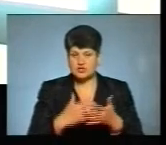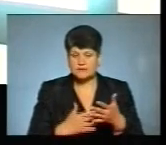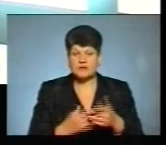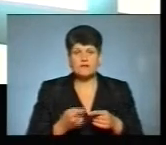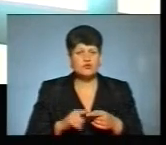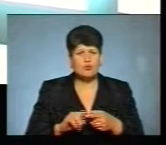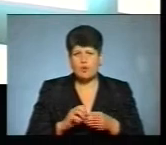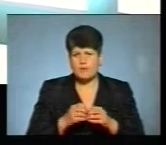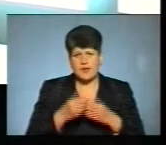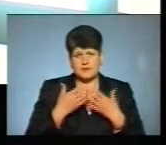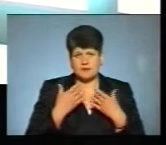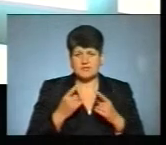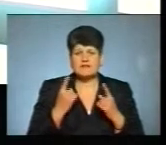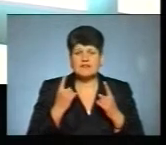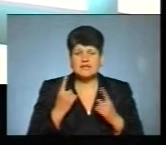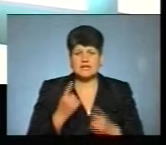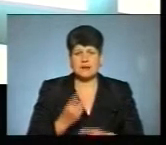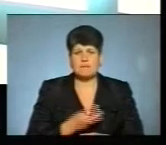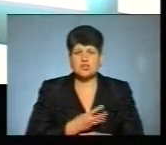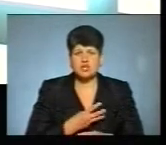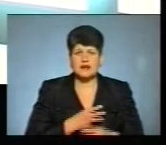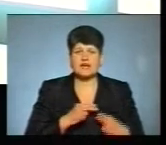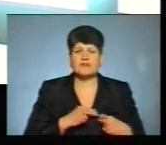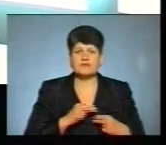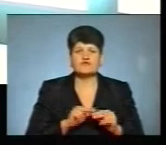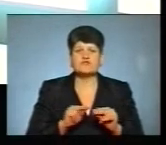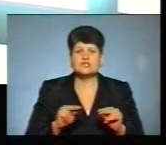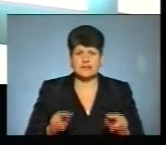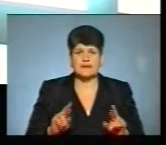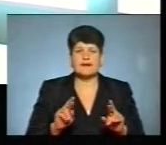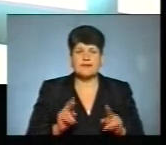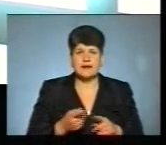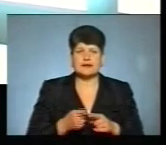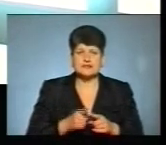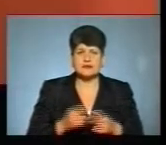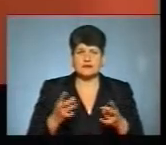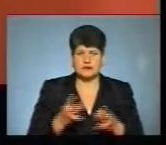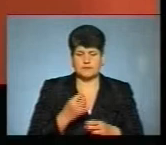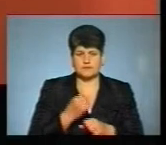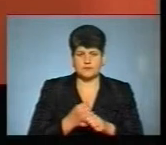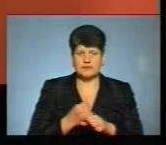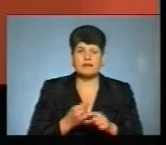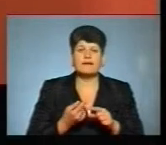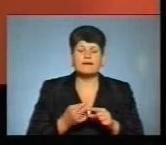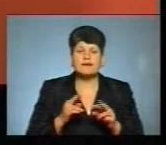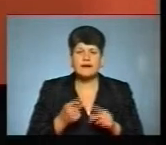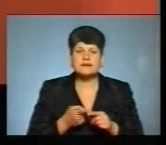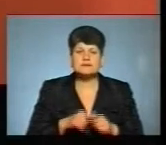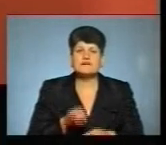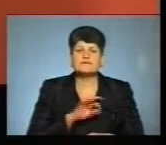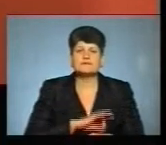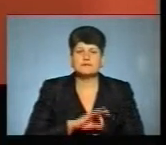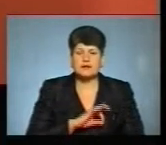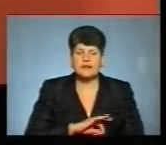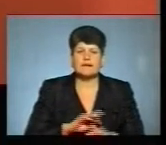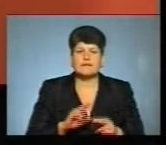проблеми немає, тільки дуже велике бажання самого педагогічного працівника, як він це має зробити, як він це має застосувати і